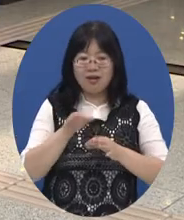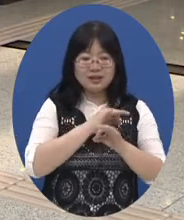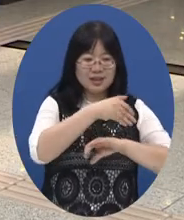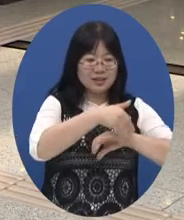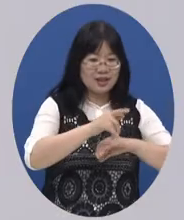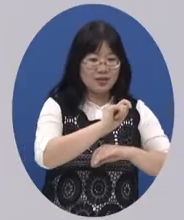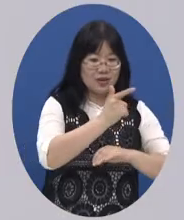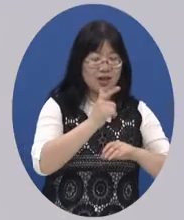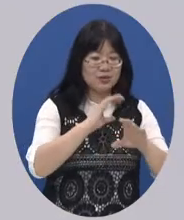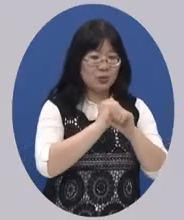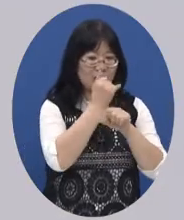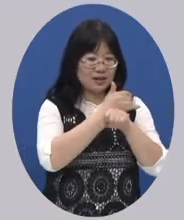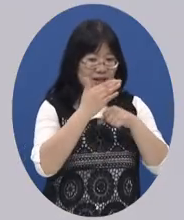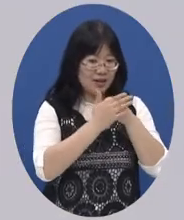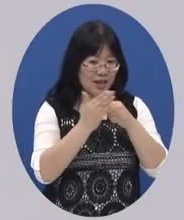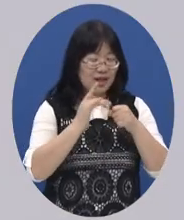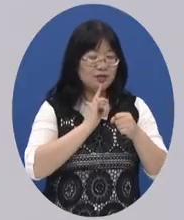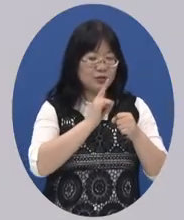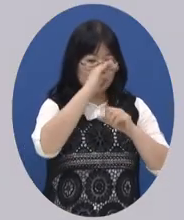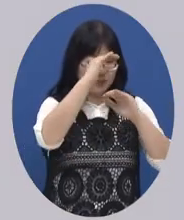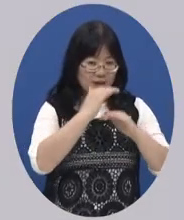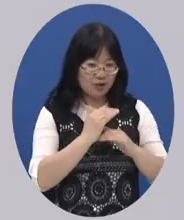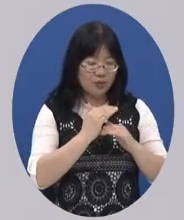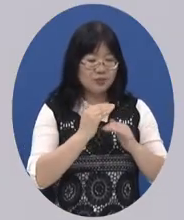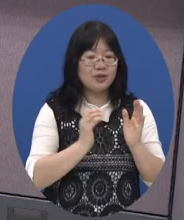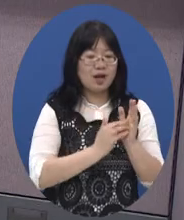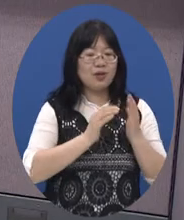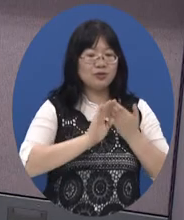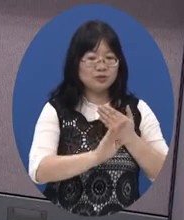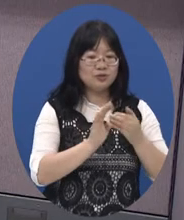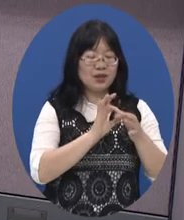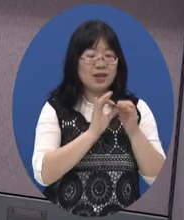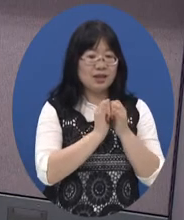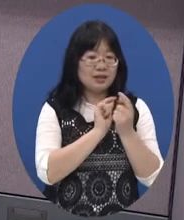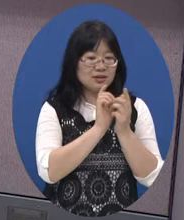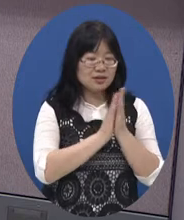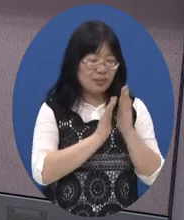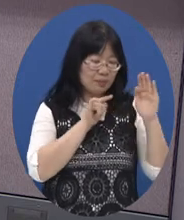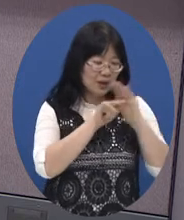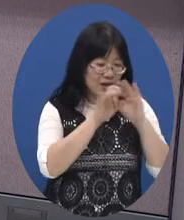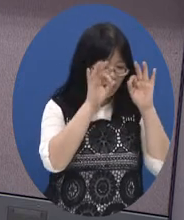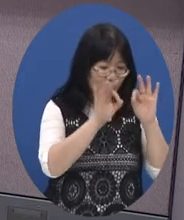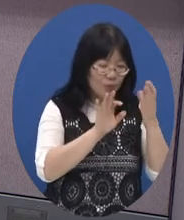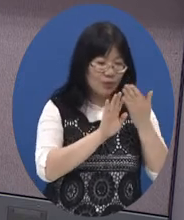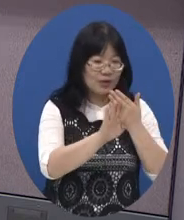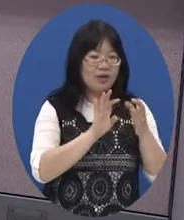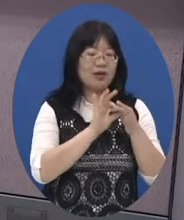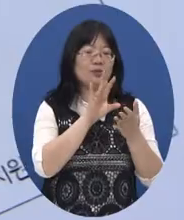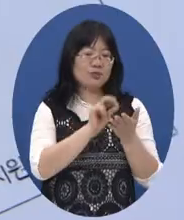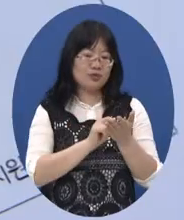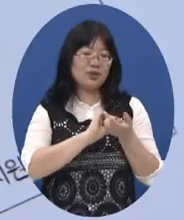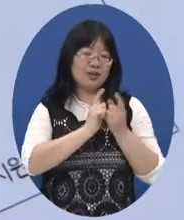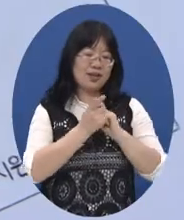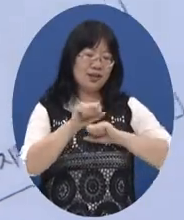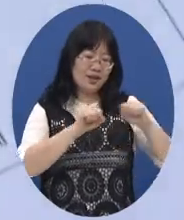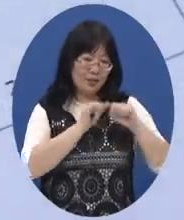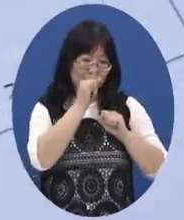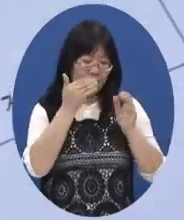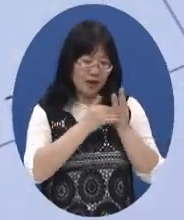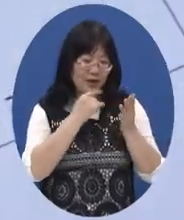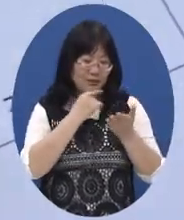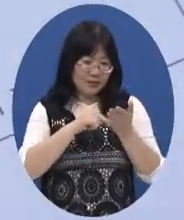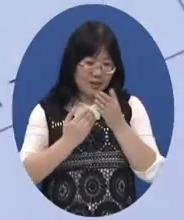총괄해 매일 신고 접수 내용을 분석하고 관계기관이 현장 실태 조사 후 관련 문제에 대처합니다. 피해